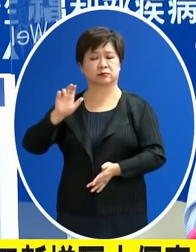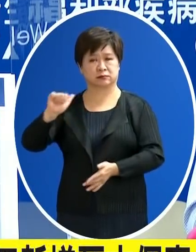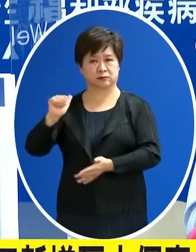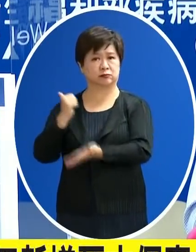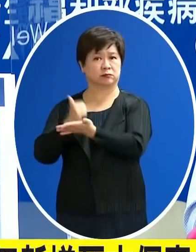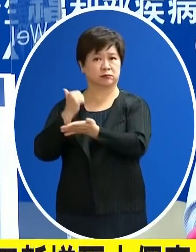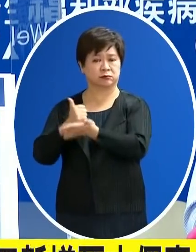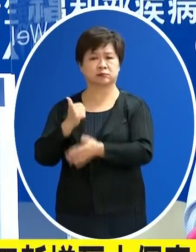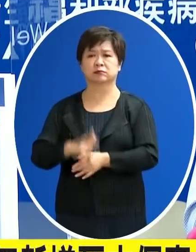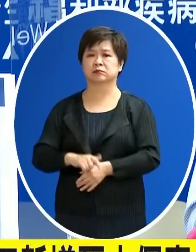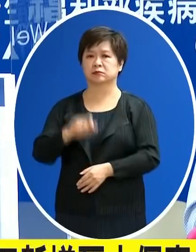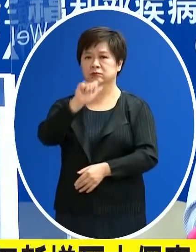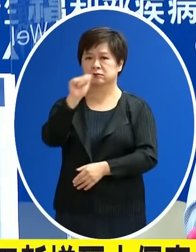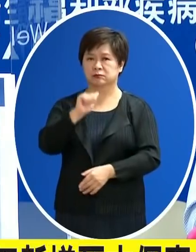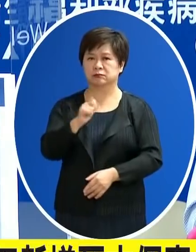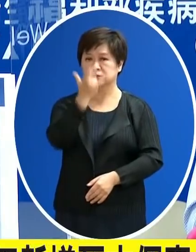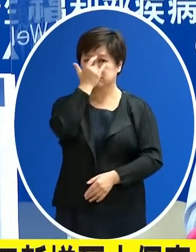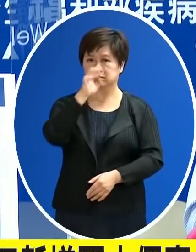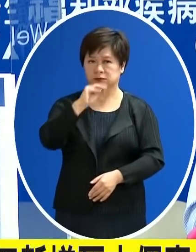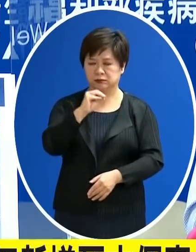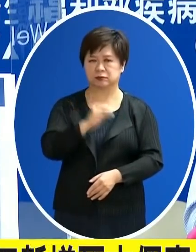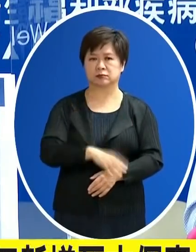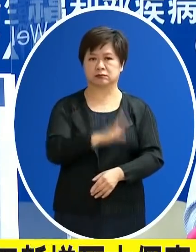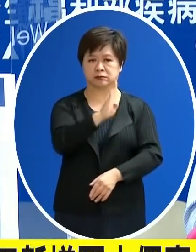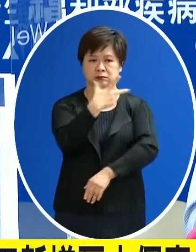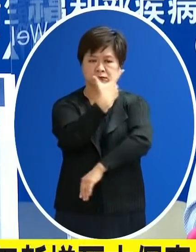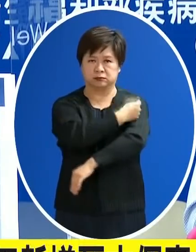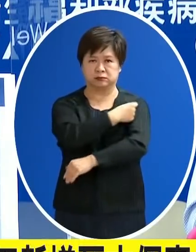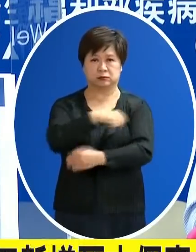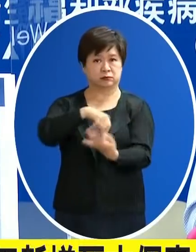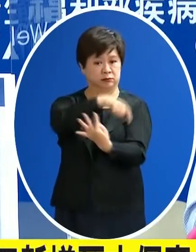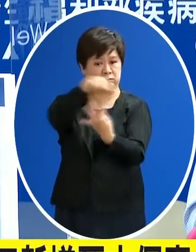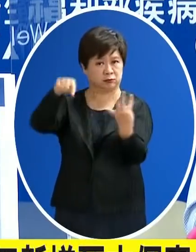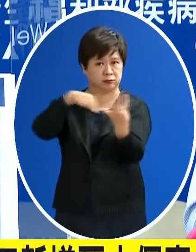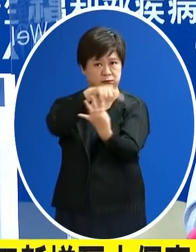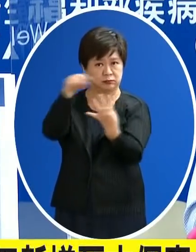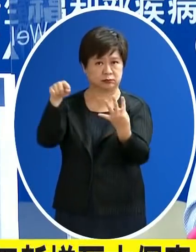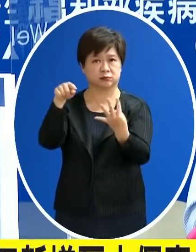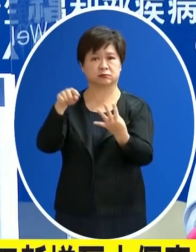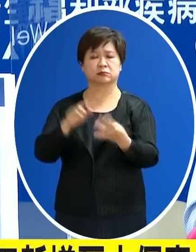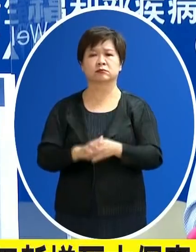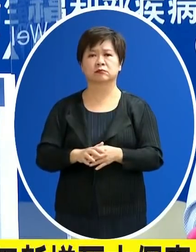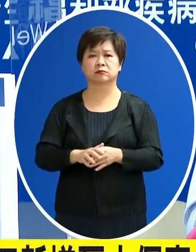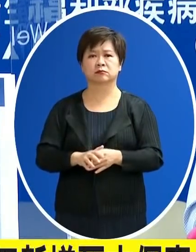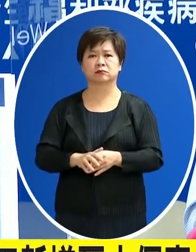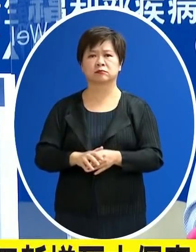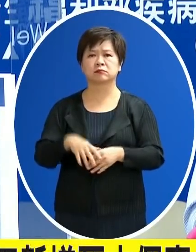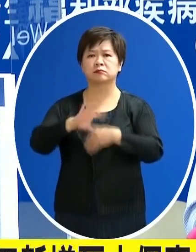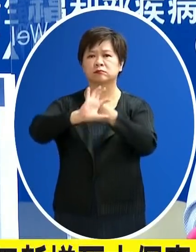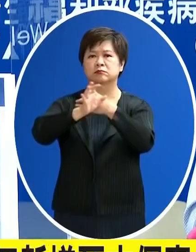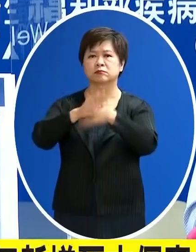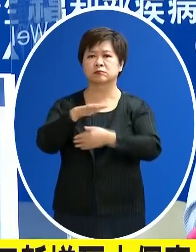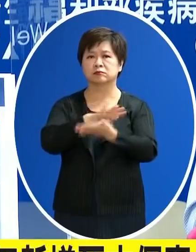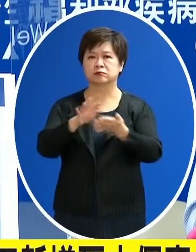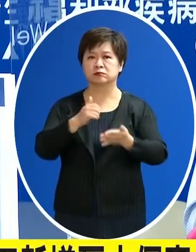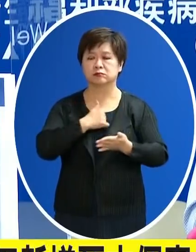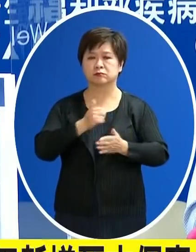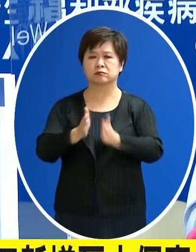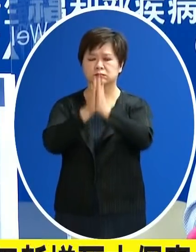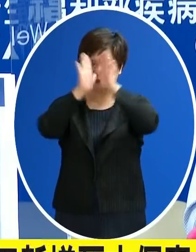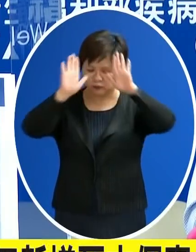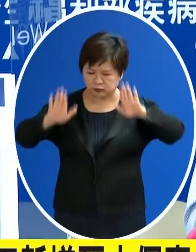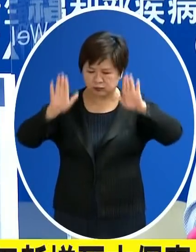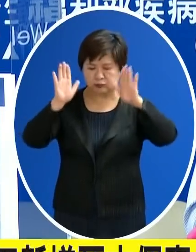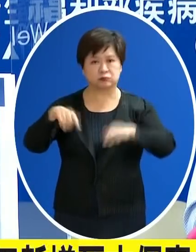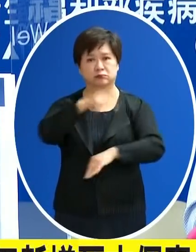好 ，Moderna 也好 ，BNT 也好，好都在几个相关的哈有亲生相关的国家里面哈，也都大量的